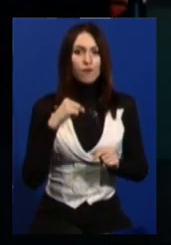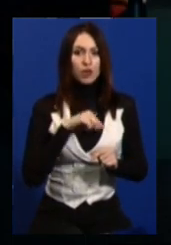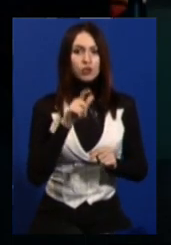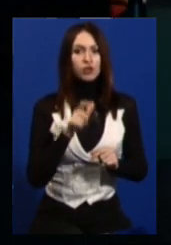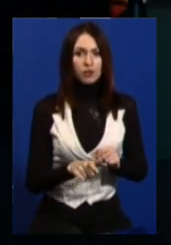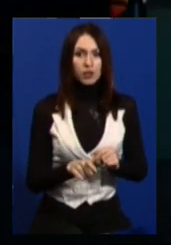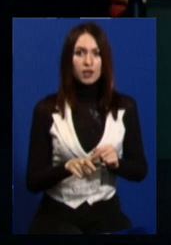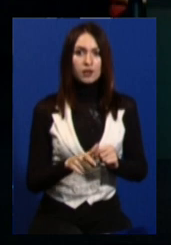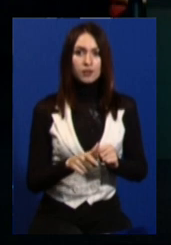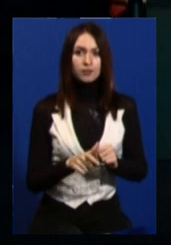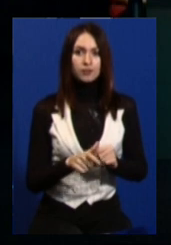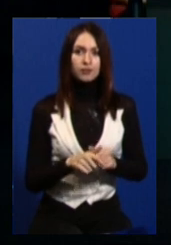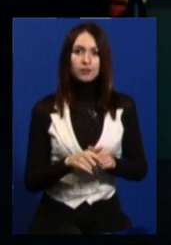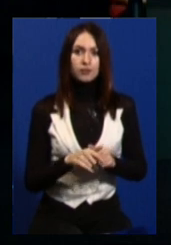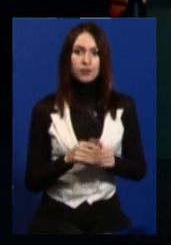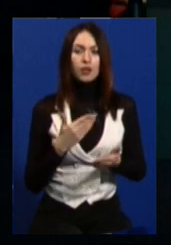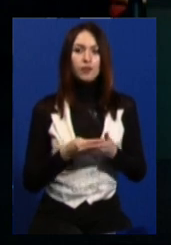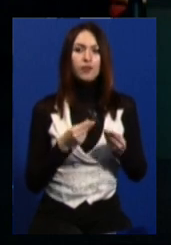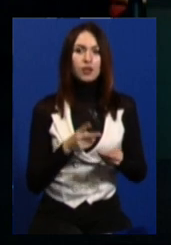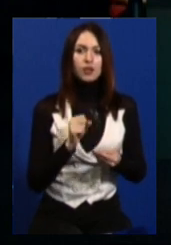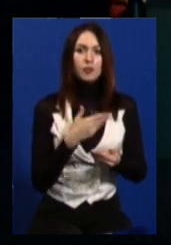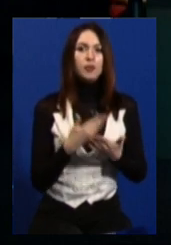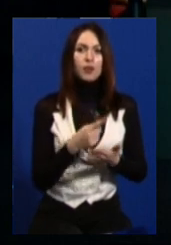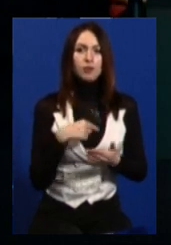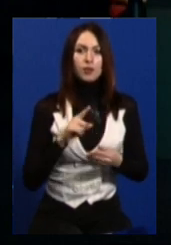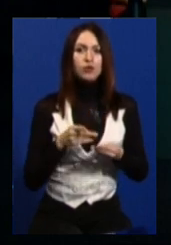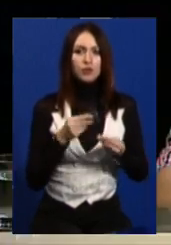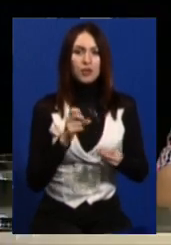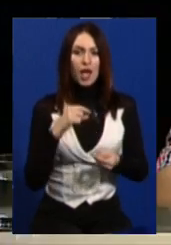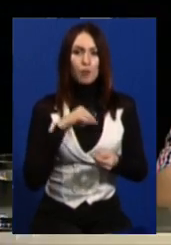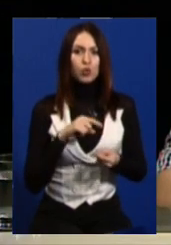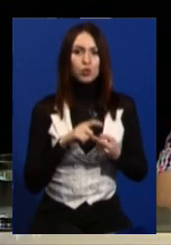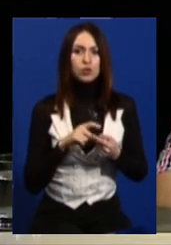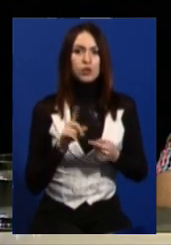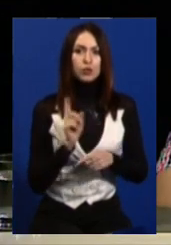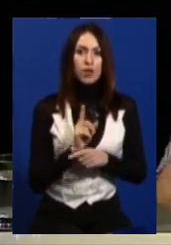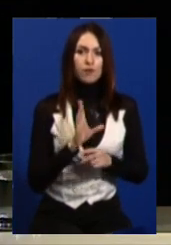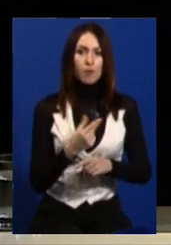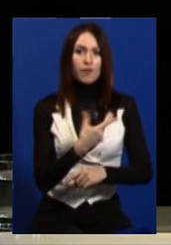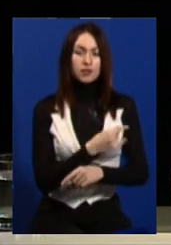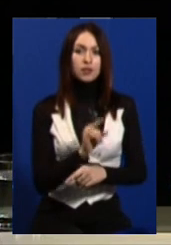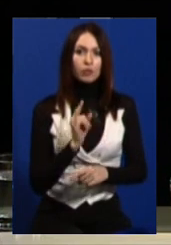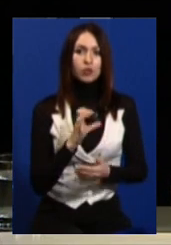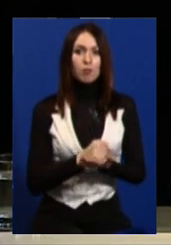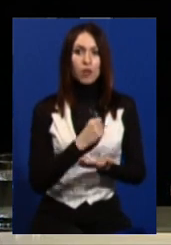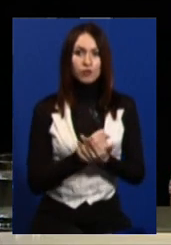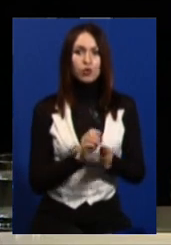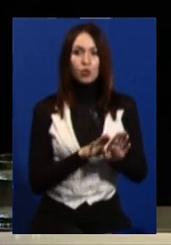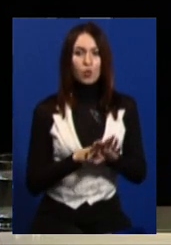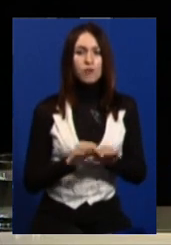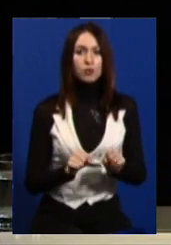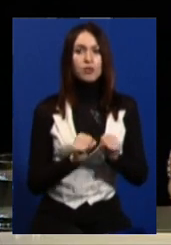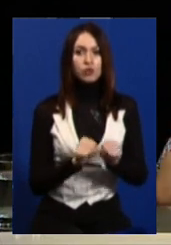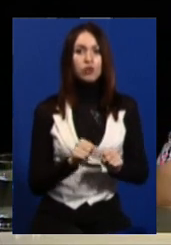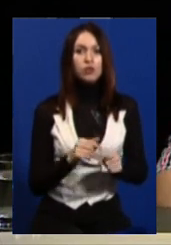человека воздействует на иммунную, ну, например, мы воздействуем чем-то на иммунную систему, стандартно вакцинированного ребенка с подтвержденными уровнями защиты,